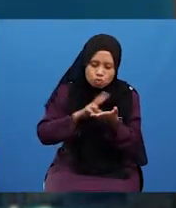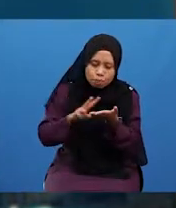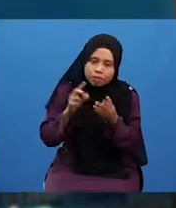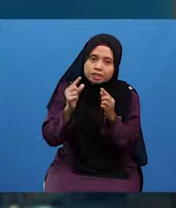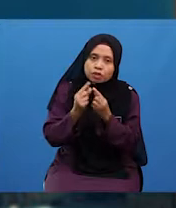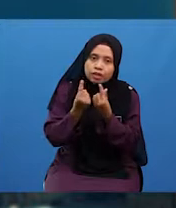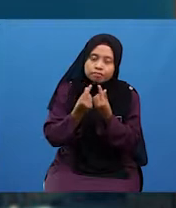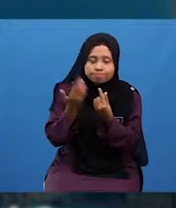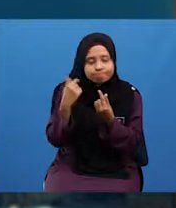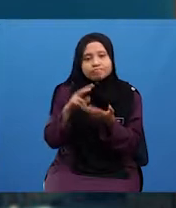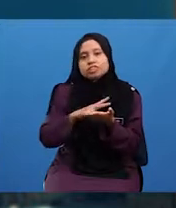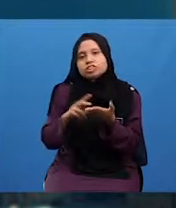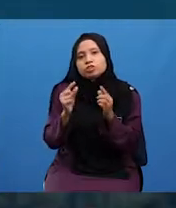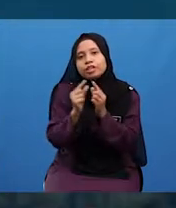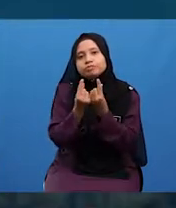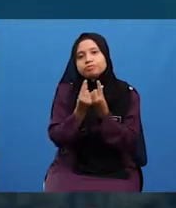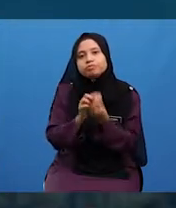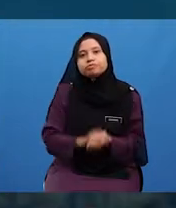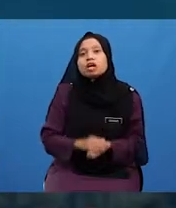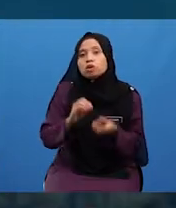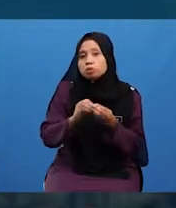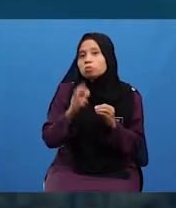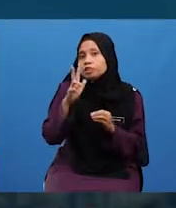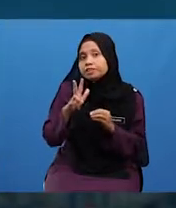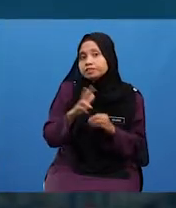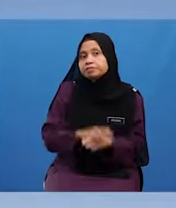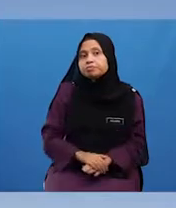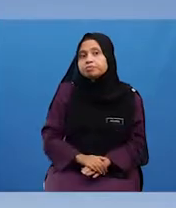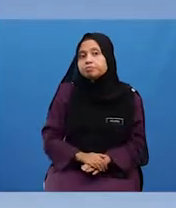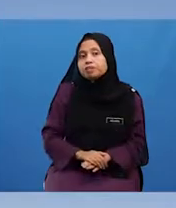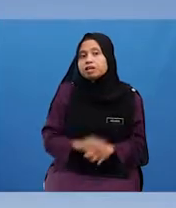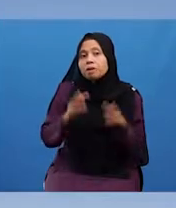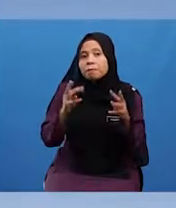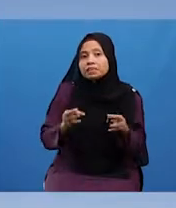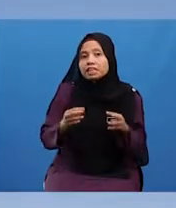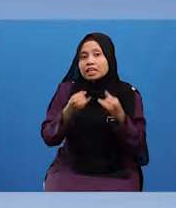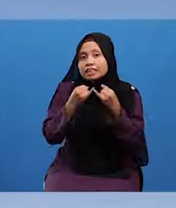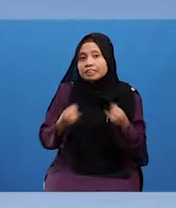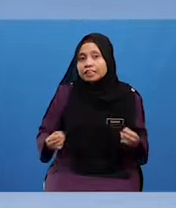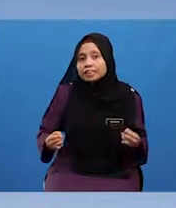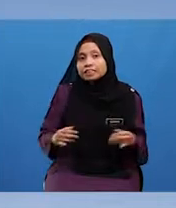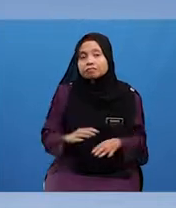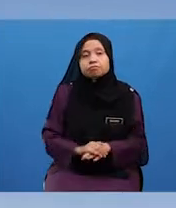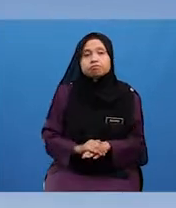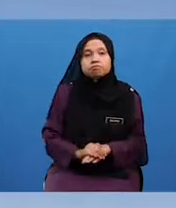Al-Quran. Jom baca Al-Quran. Ketiga, masyarakat sejahtera.